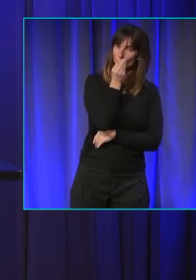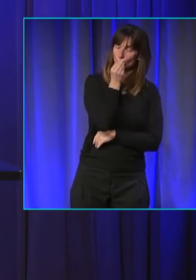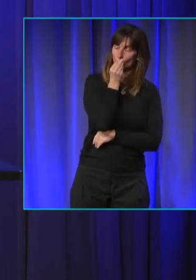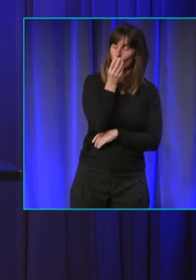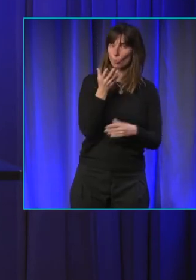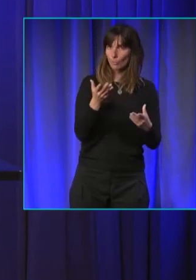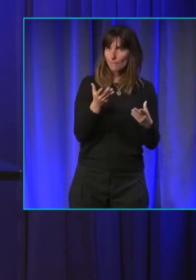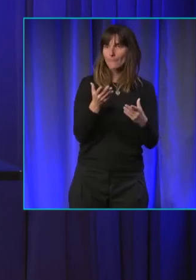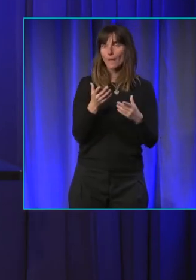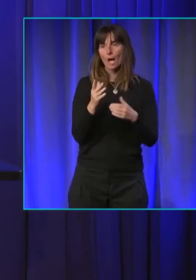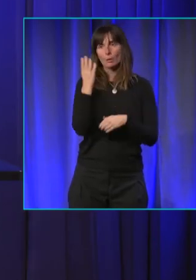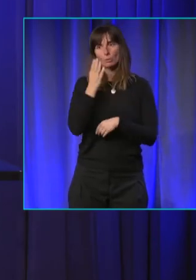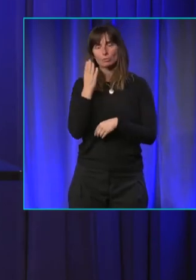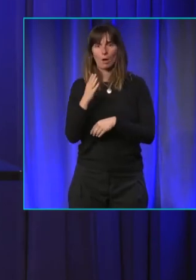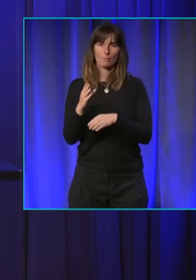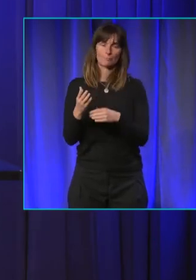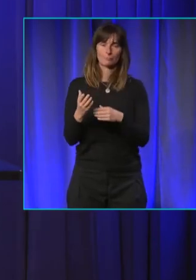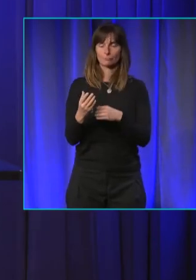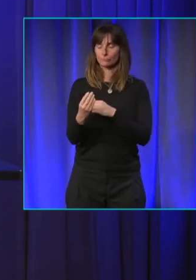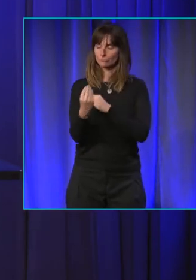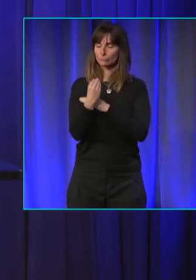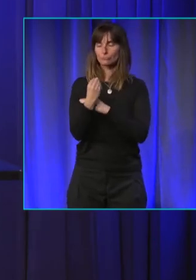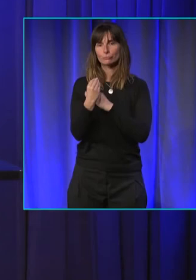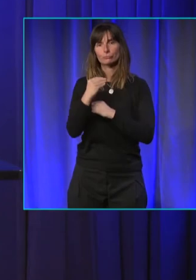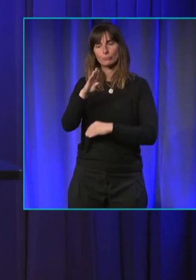bicarbonate puisse